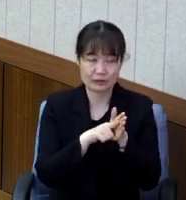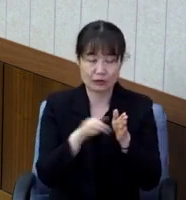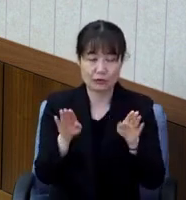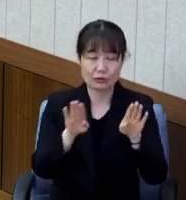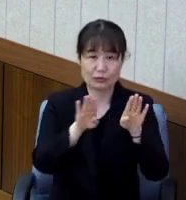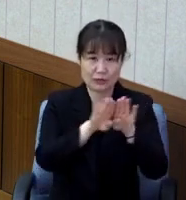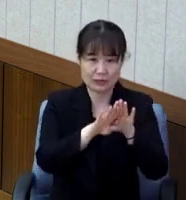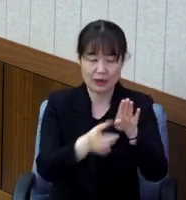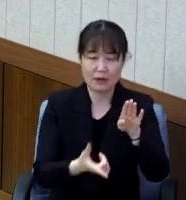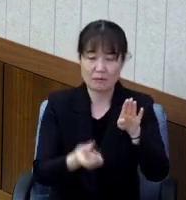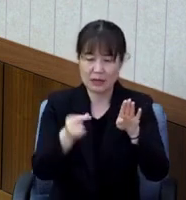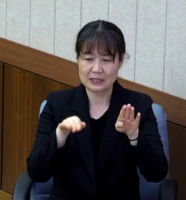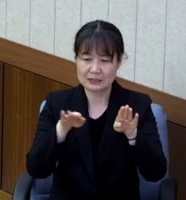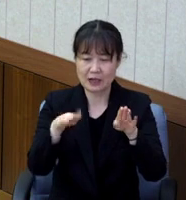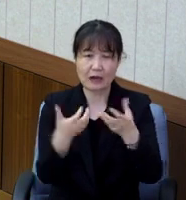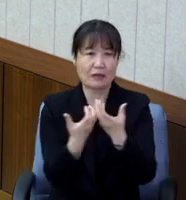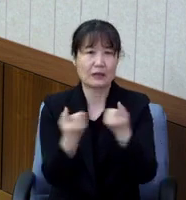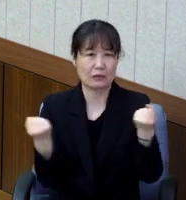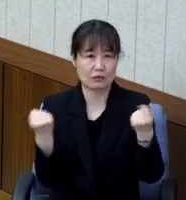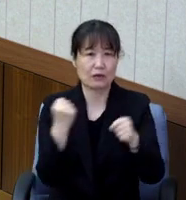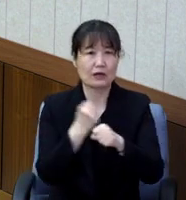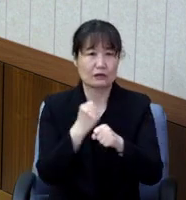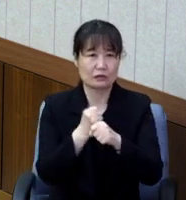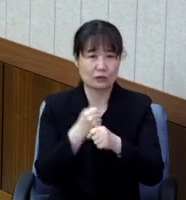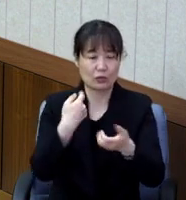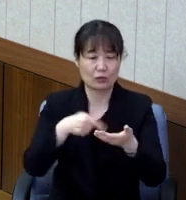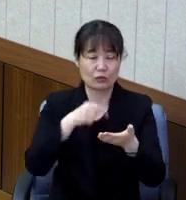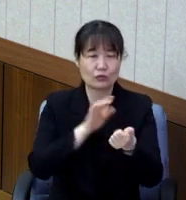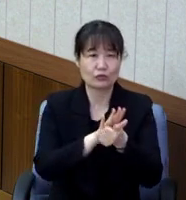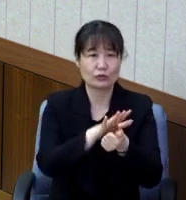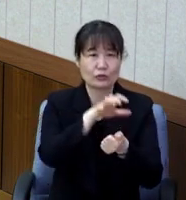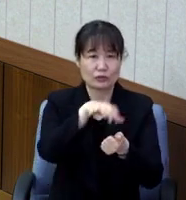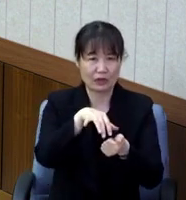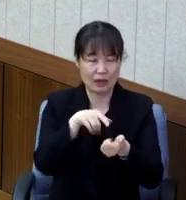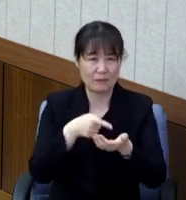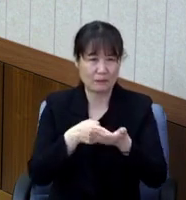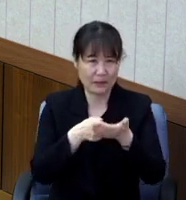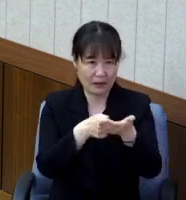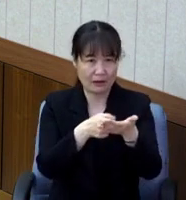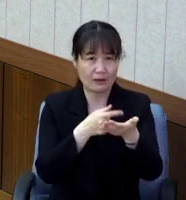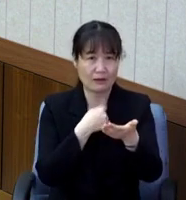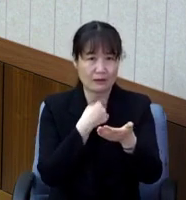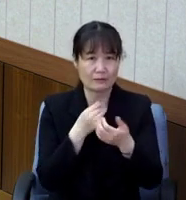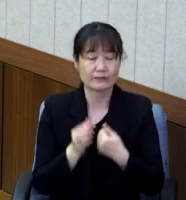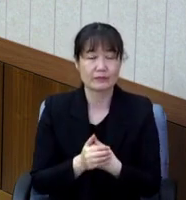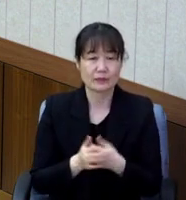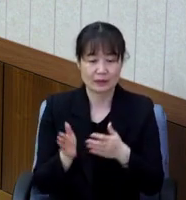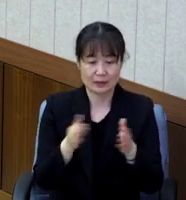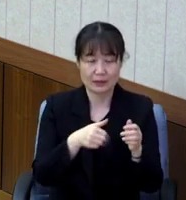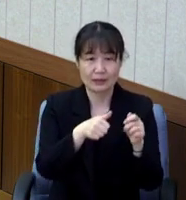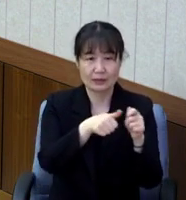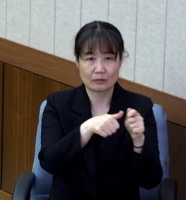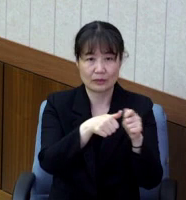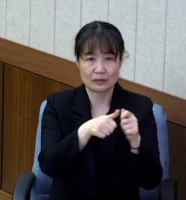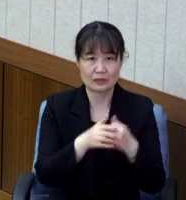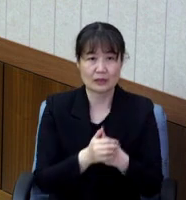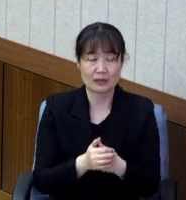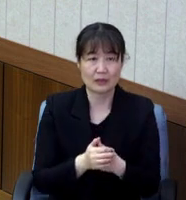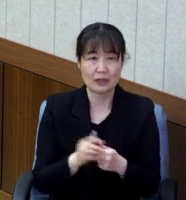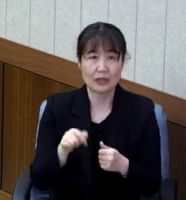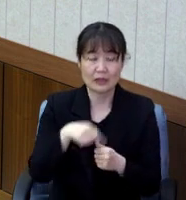출입구를 즉시 분류해 주실 것을 교육지원청에 강력히 요청합니다. 다섯 번째,